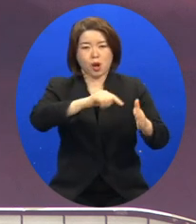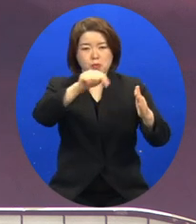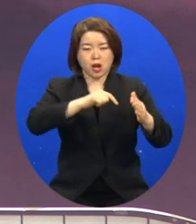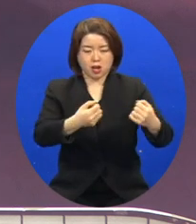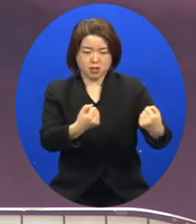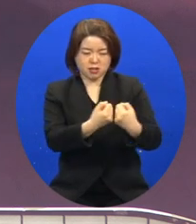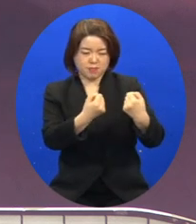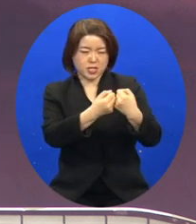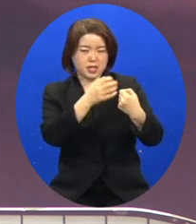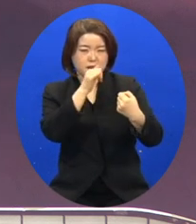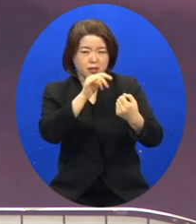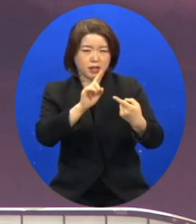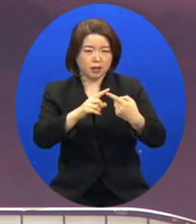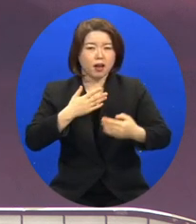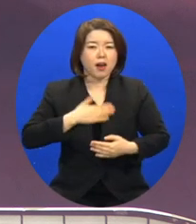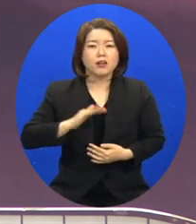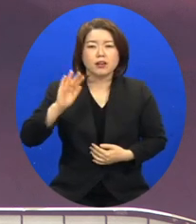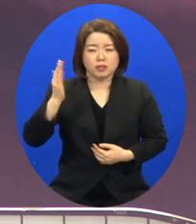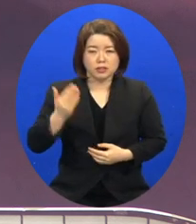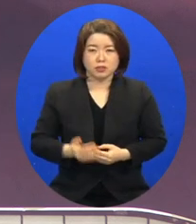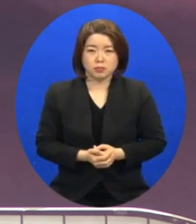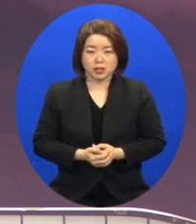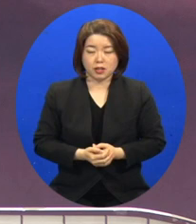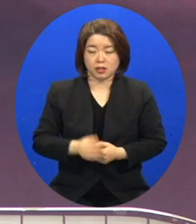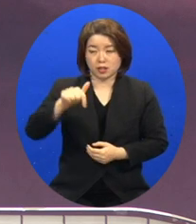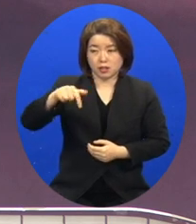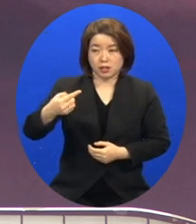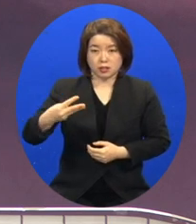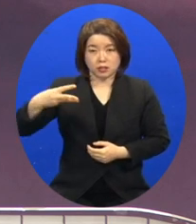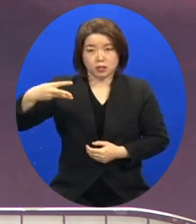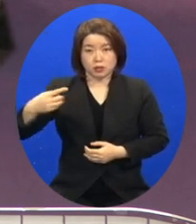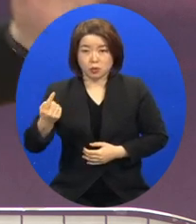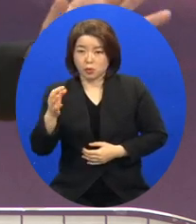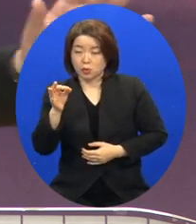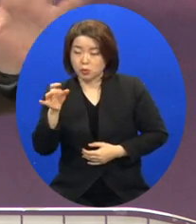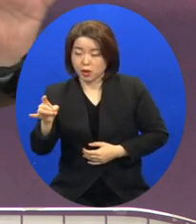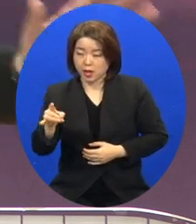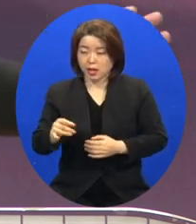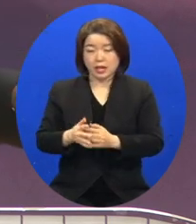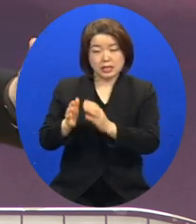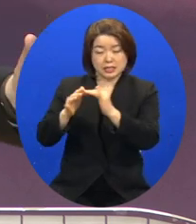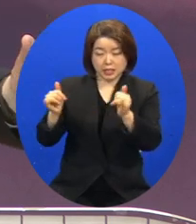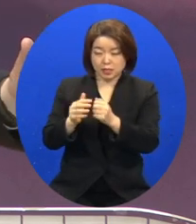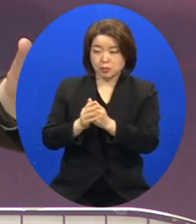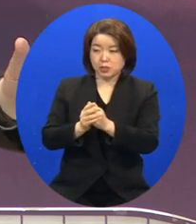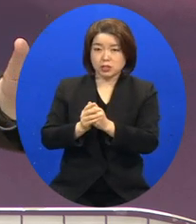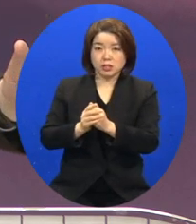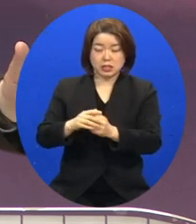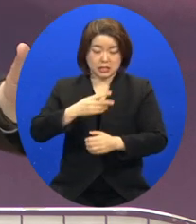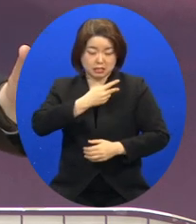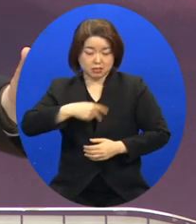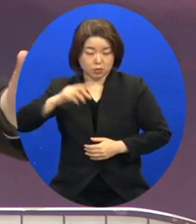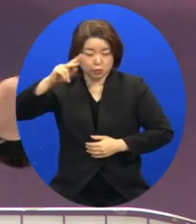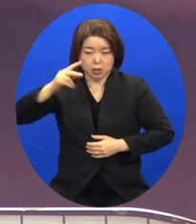것을 알게 되었습니다 근로의 집 사람들이 사도 바울에게 고자질 한 게 아니에요